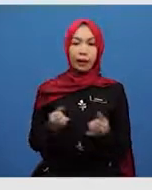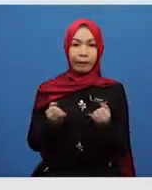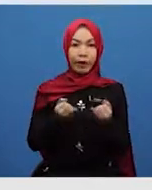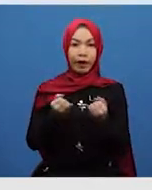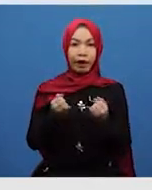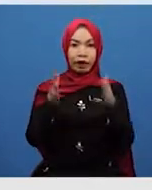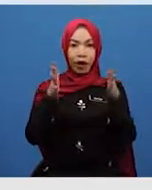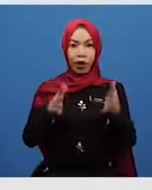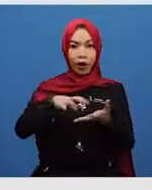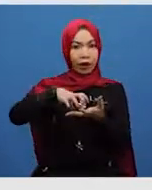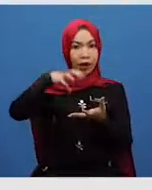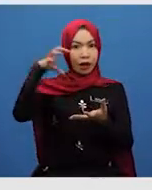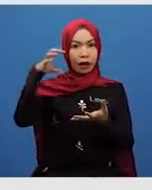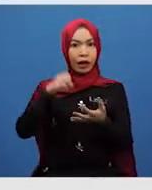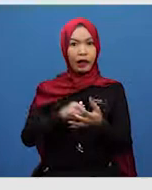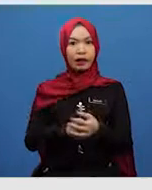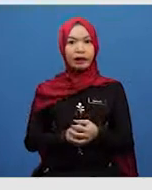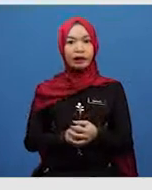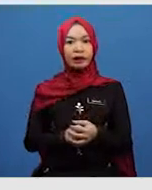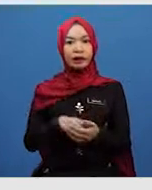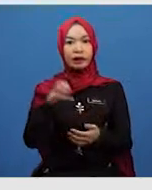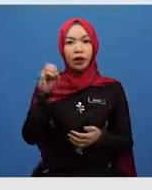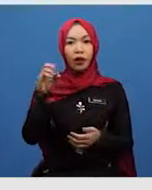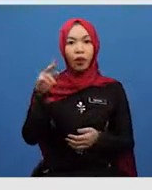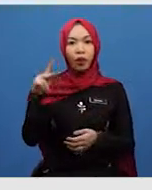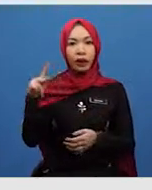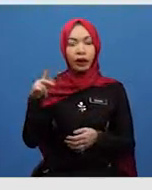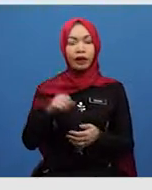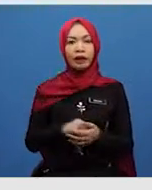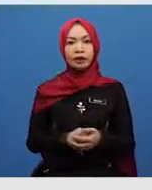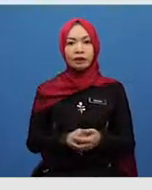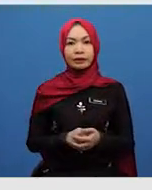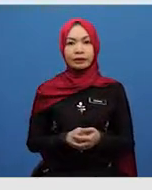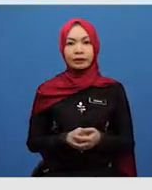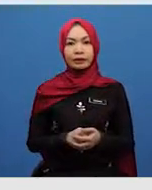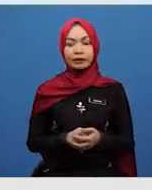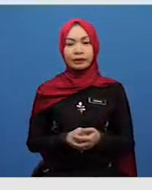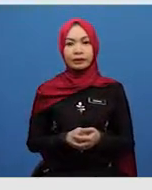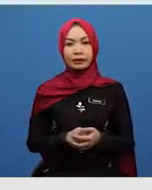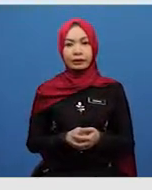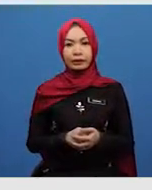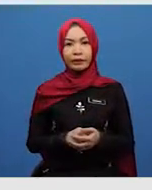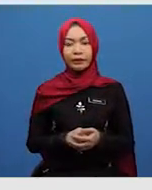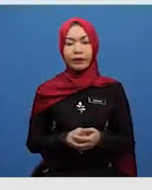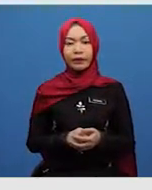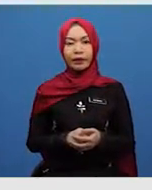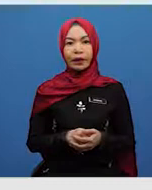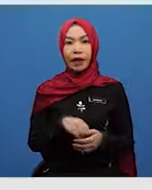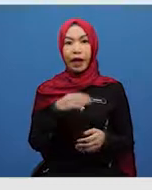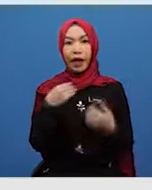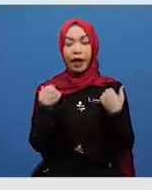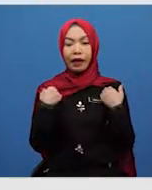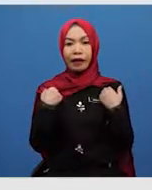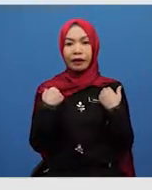Oke di Dipa deh oke engkau dirimbas oke juga di dulu dan Oke